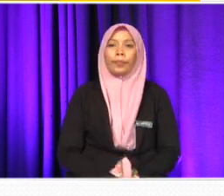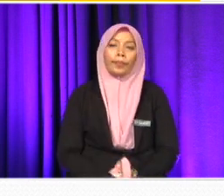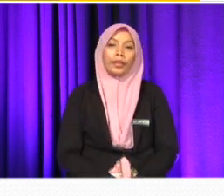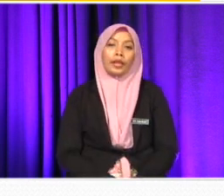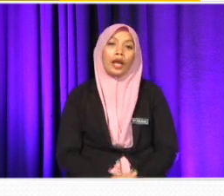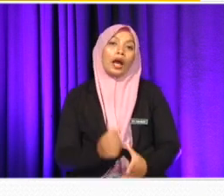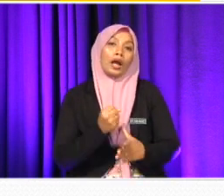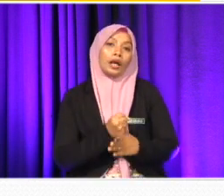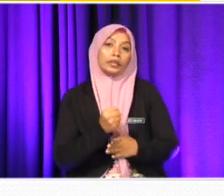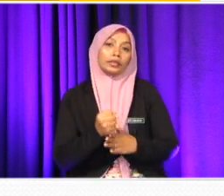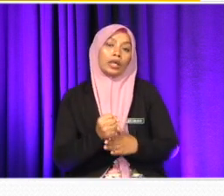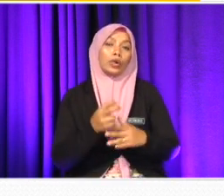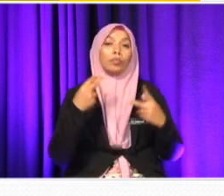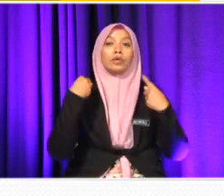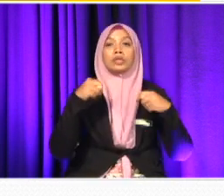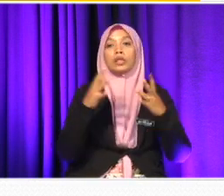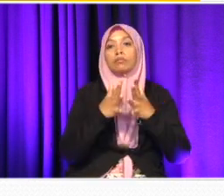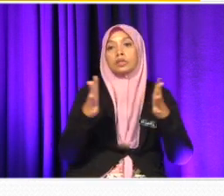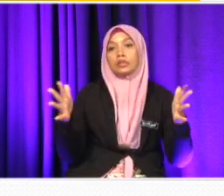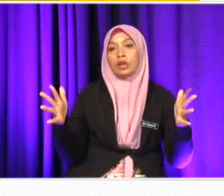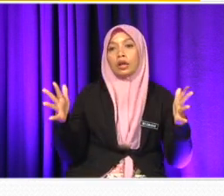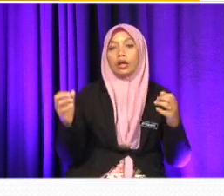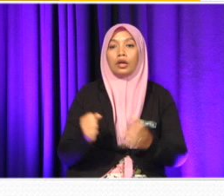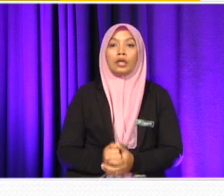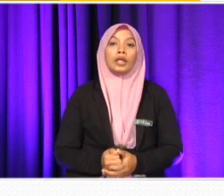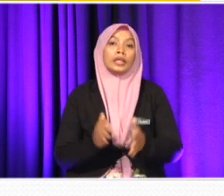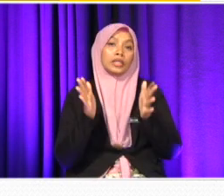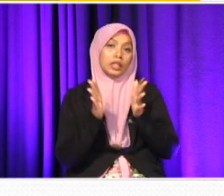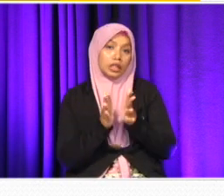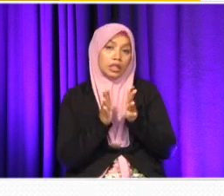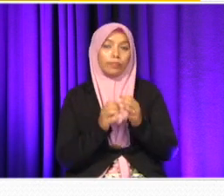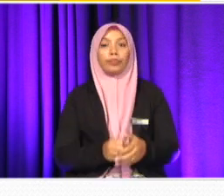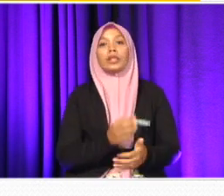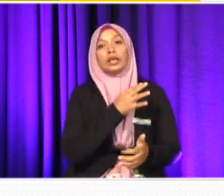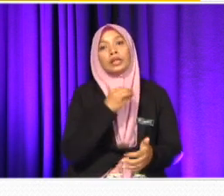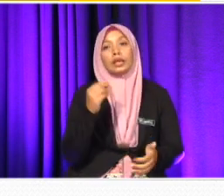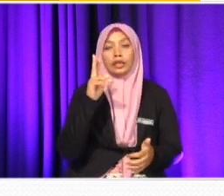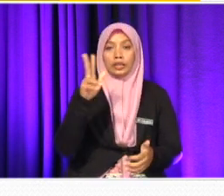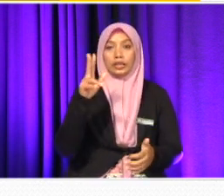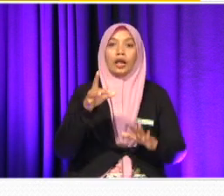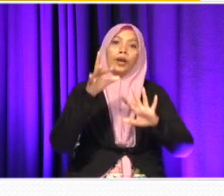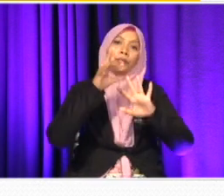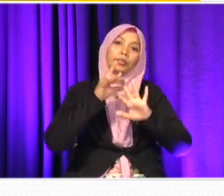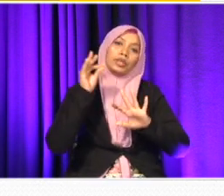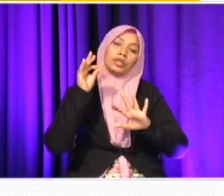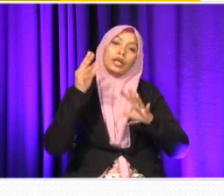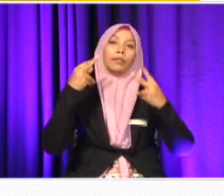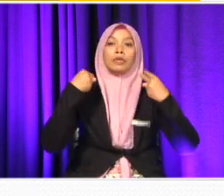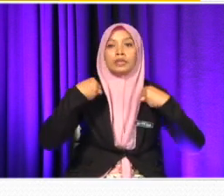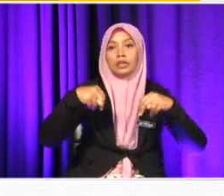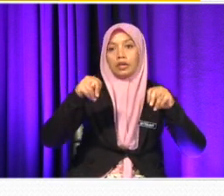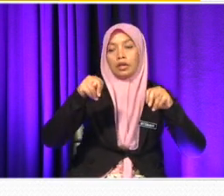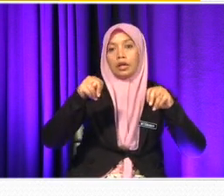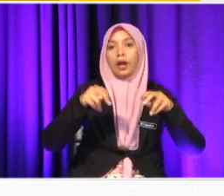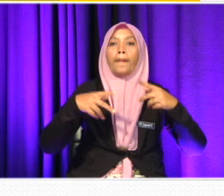yaitu pasal yang besar dipecahkan kepada pasar-pasal yang lebih kecil kemudian yang ketiga memilih pasaran sasaran yaitu